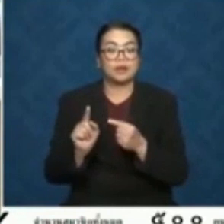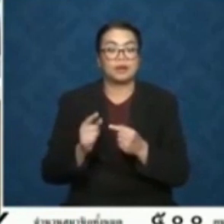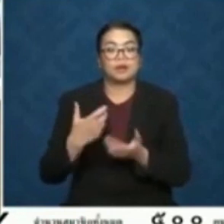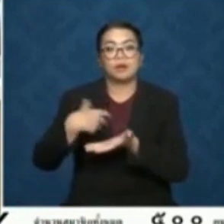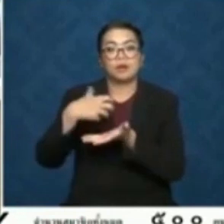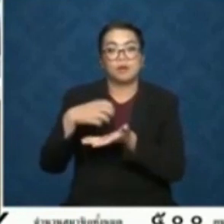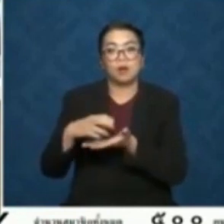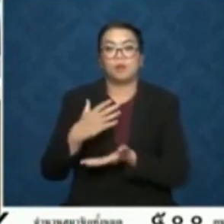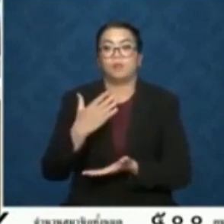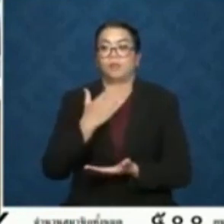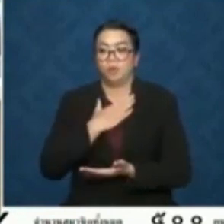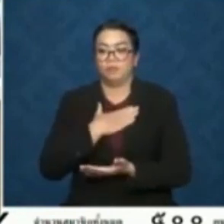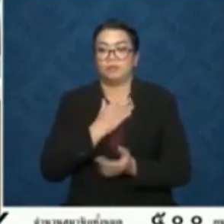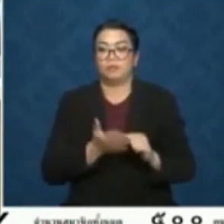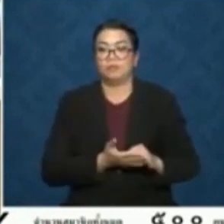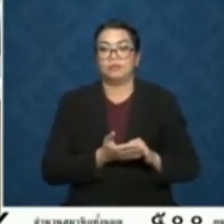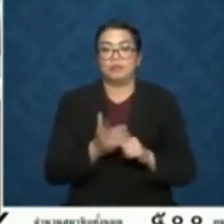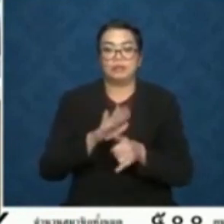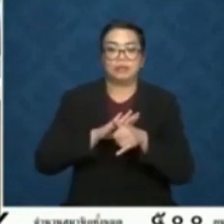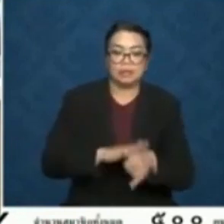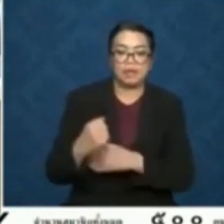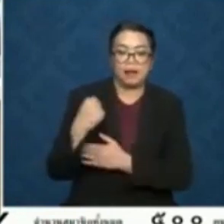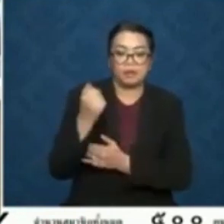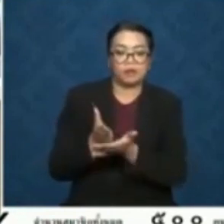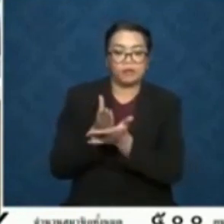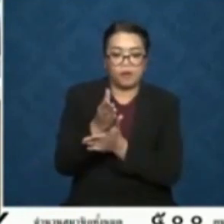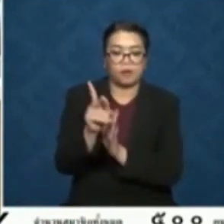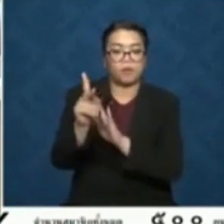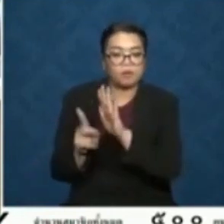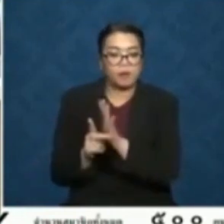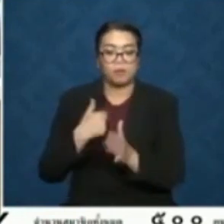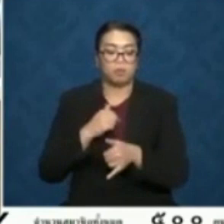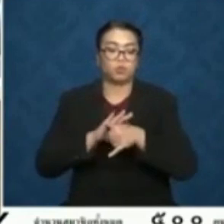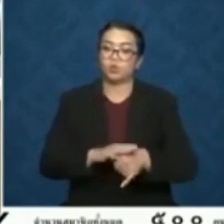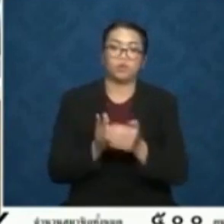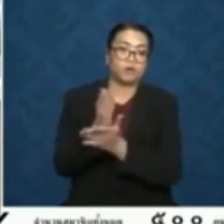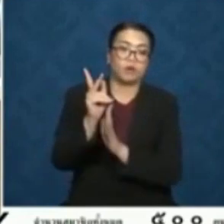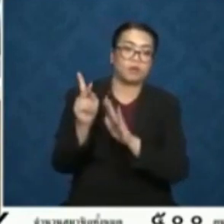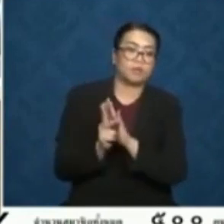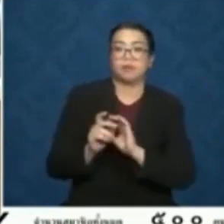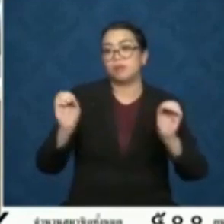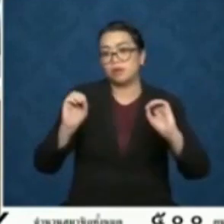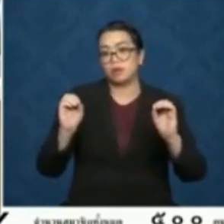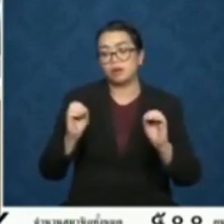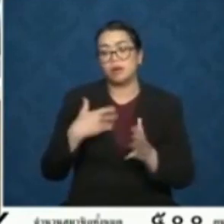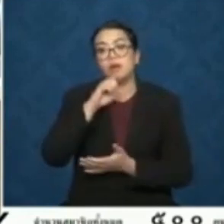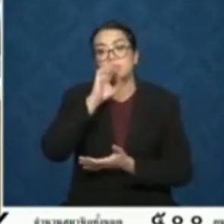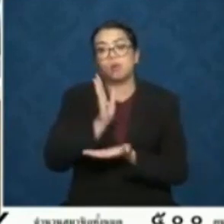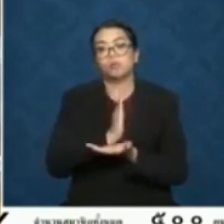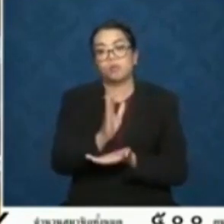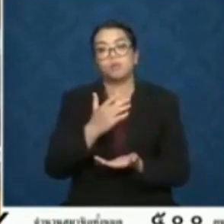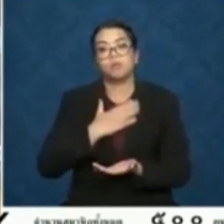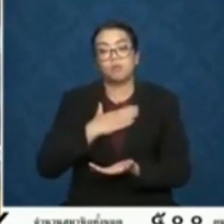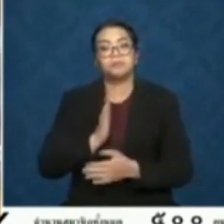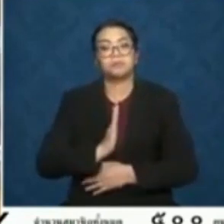รณ์วุฒินะครับที่ได้กล่าวพาดพิงผมมาว่าผมเนี่ยดูถูกอำนาจฝ่ายนิติบัญญัติผม